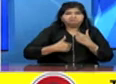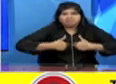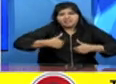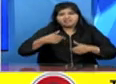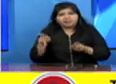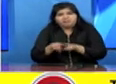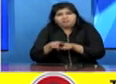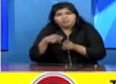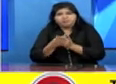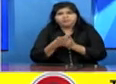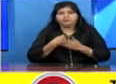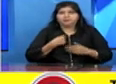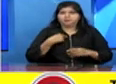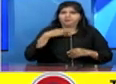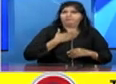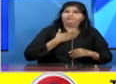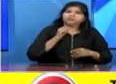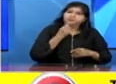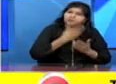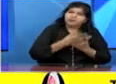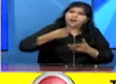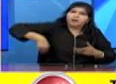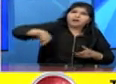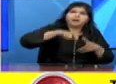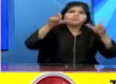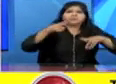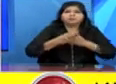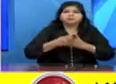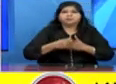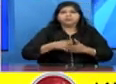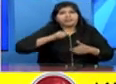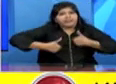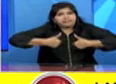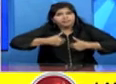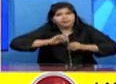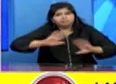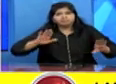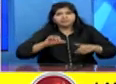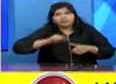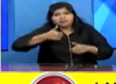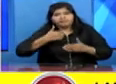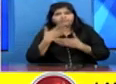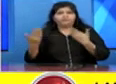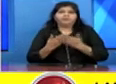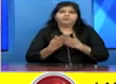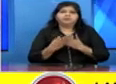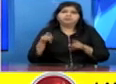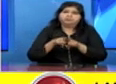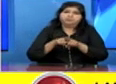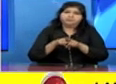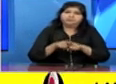करके आया है। मुझे विश्वास है कि आप सभी इस इम्तिहान में न सिर्फ सफल होगी